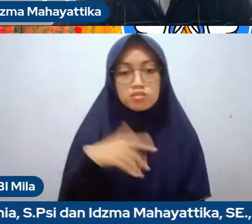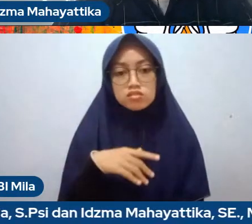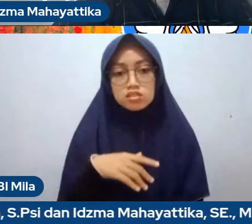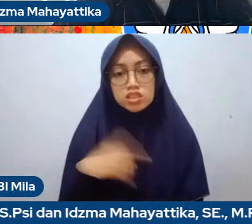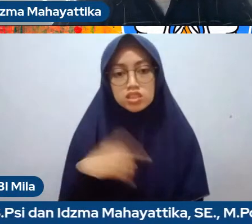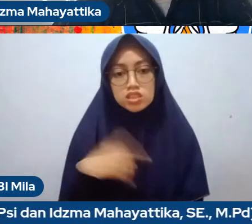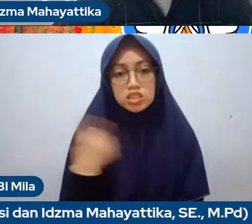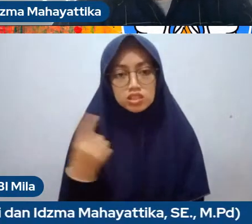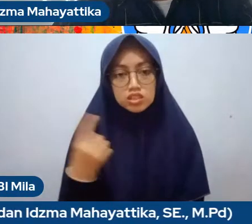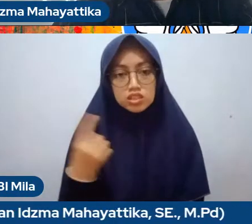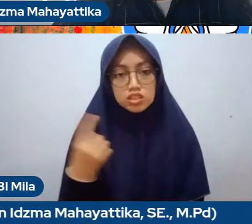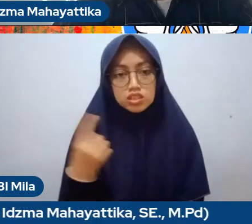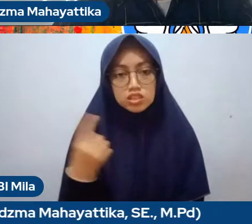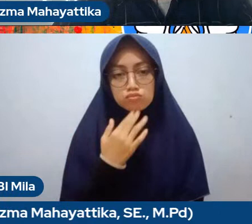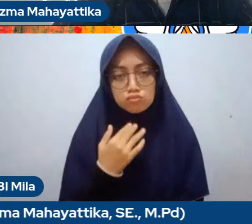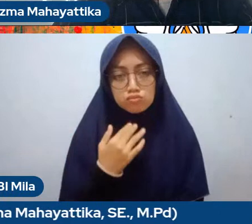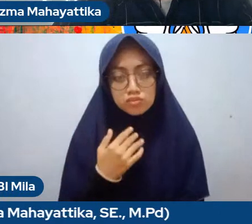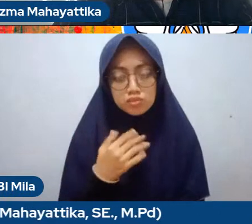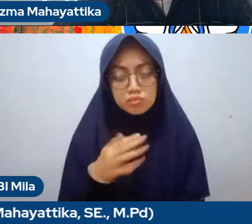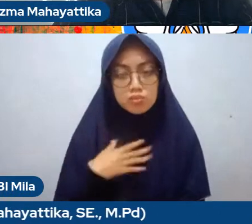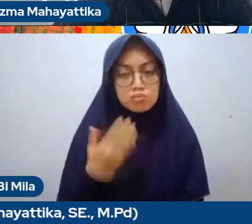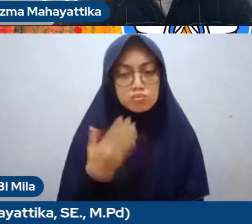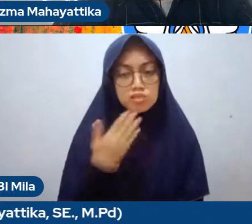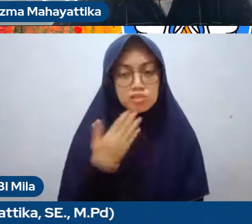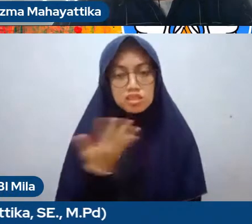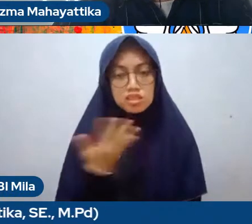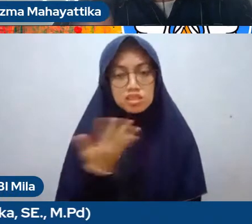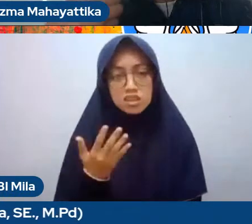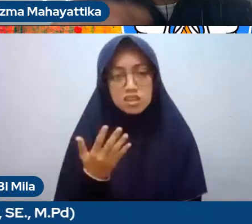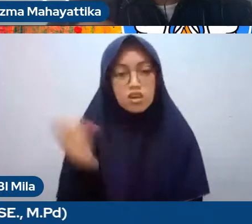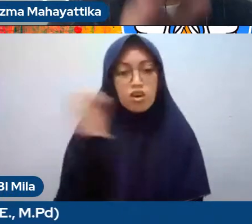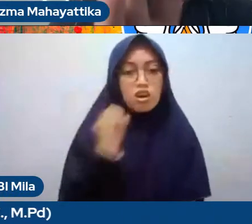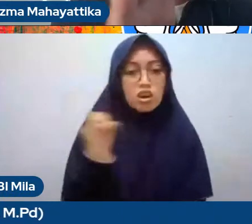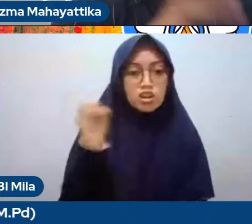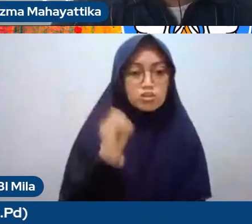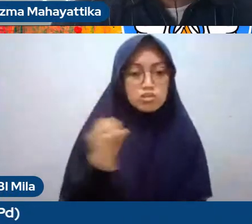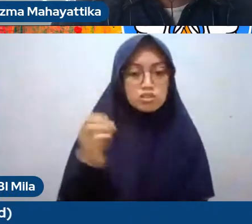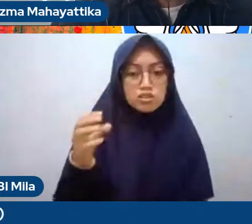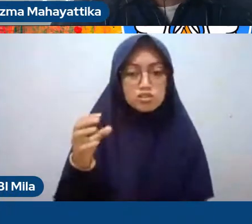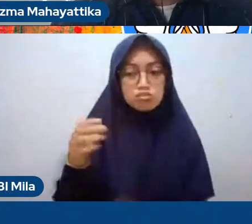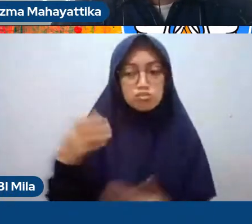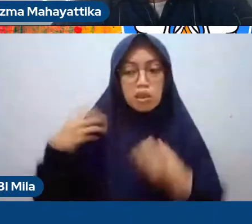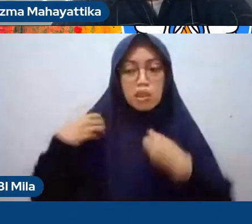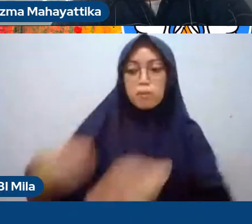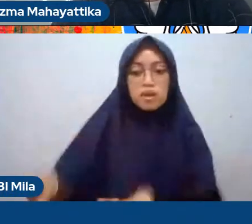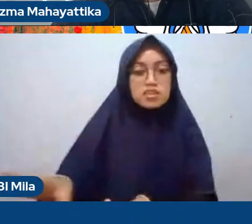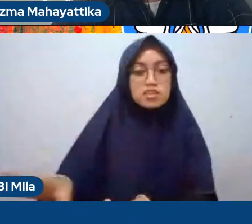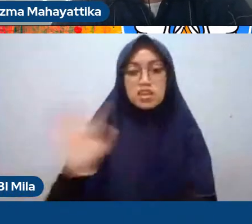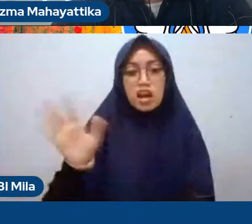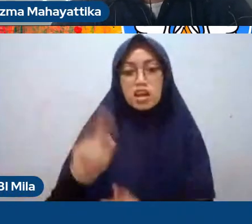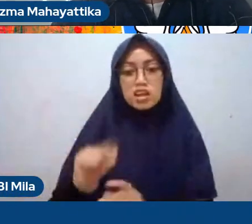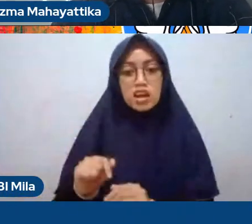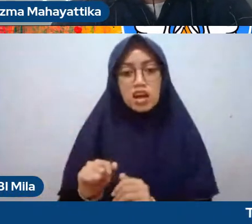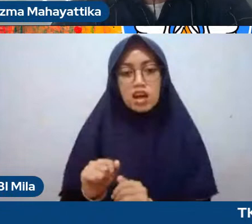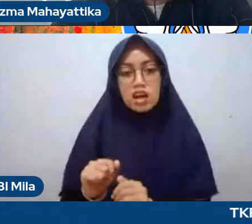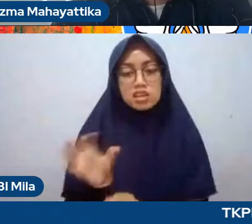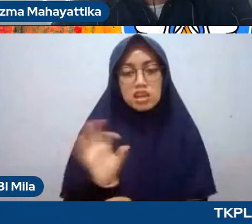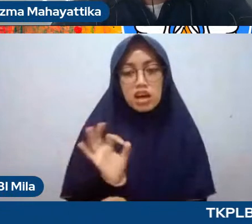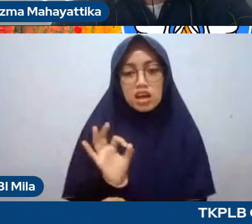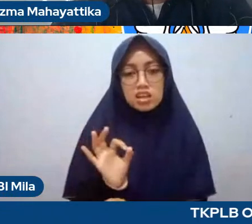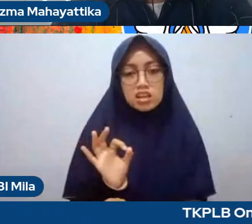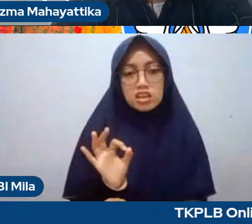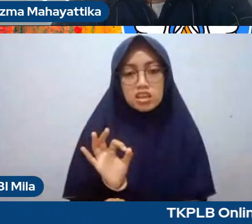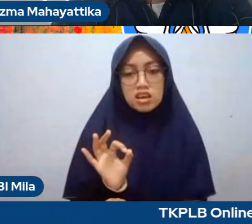dan emang seringkali juga orang tua juga melepaskan gitu aja gitu tanpa ada pendampingnya